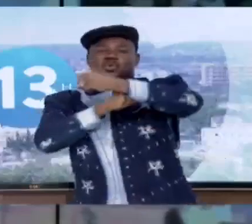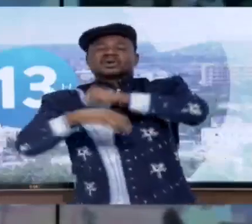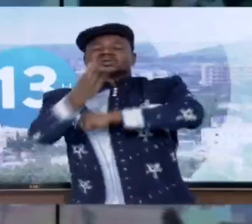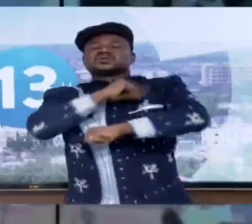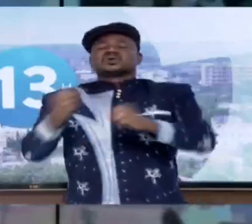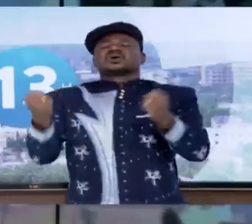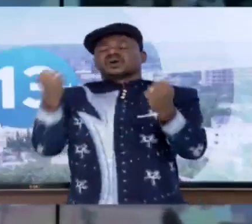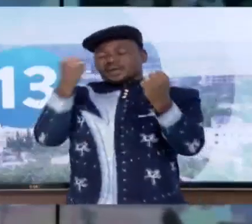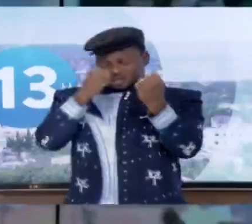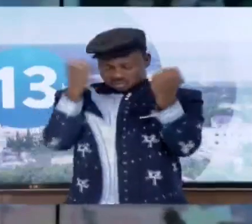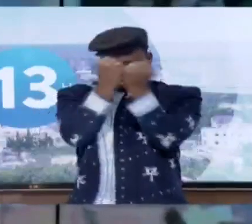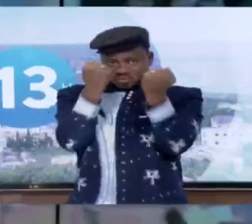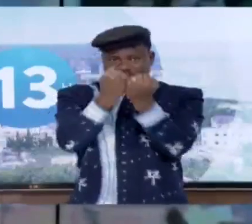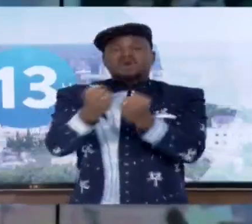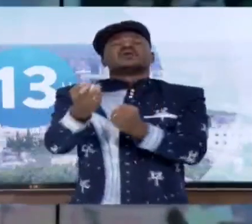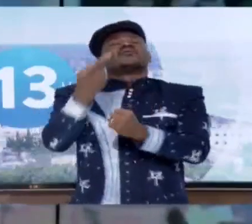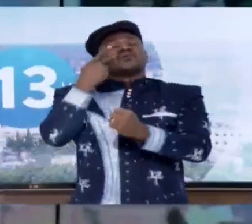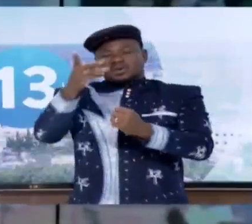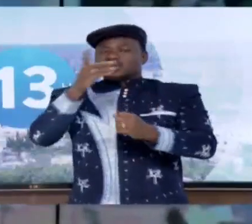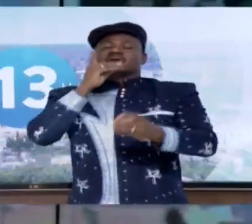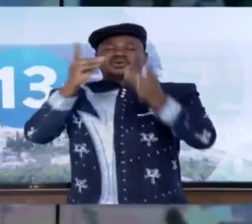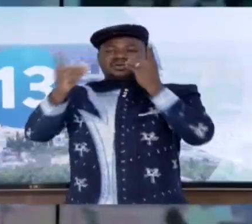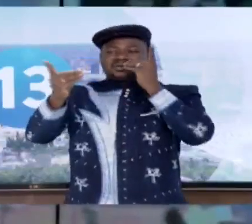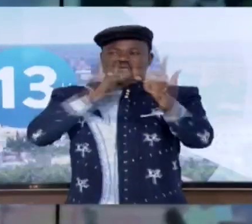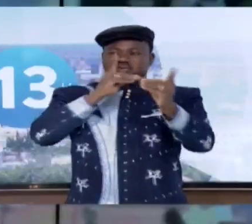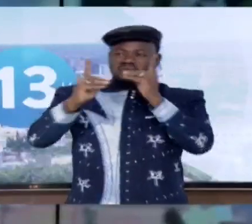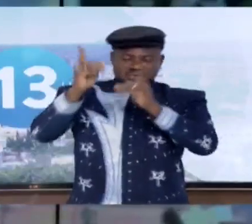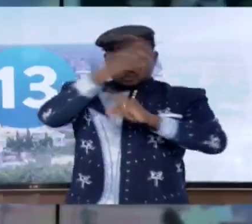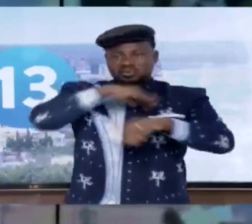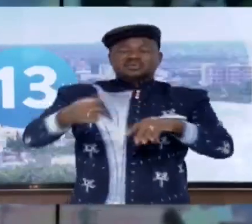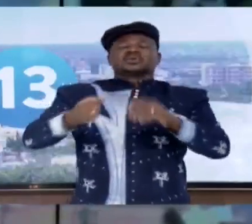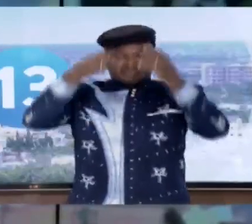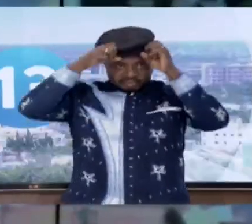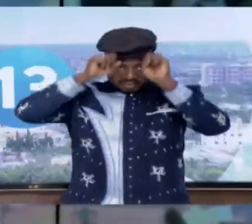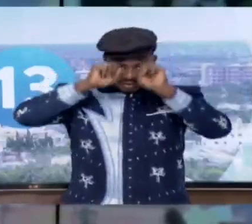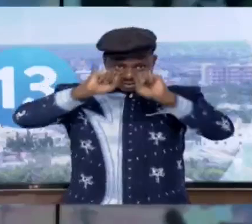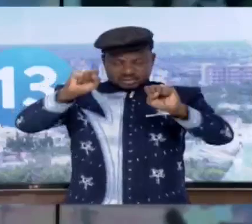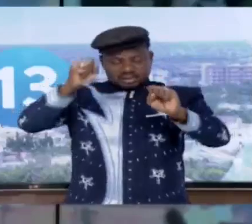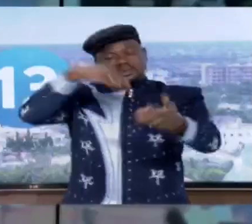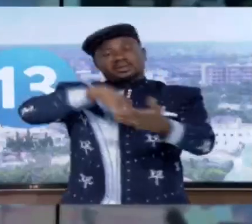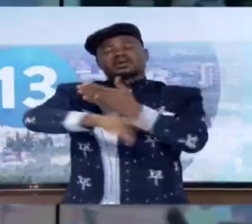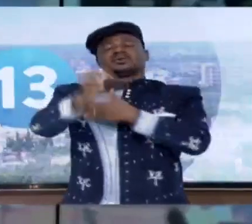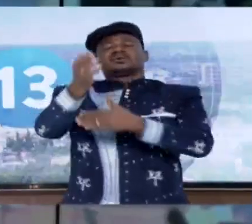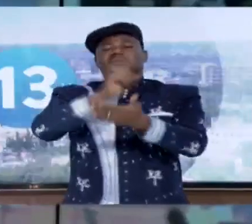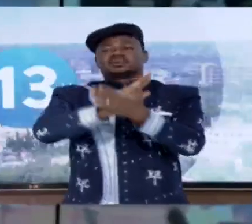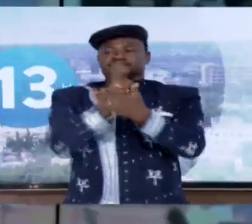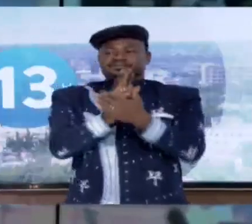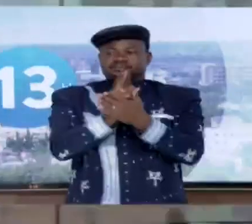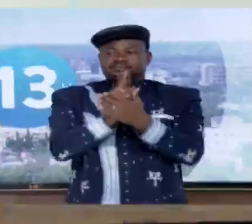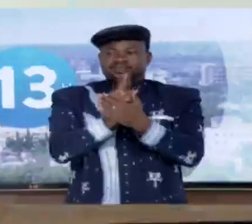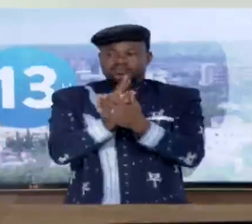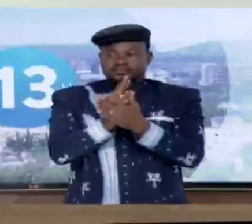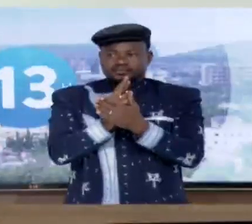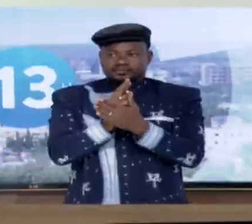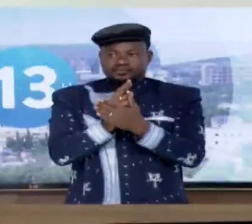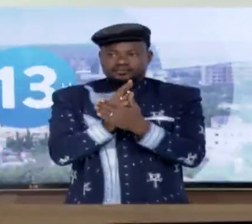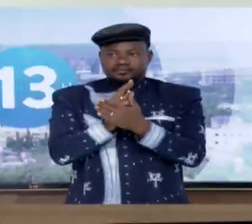du président de la transition, le volet sécurité et partenariat dans ce résumé de Amadou Marcel.